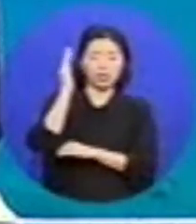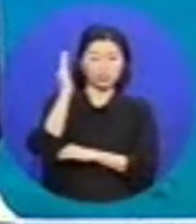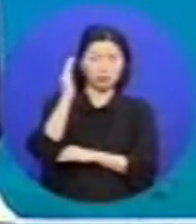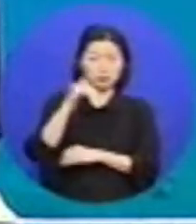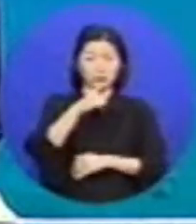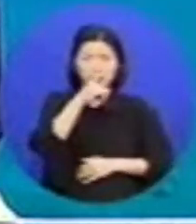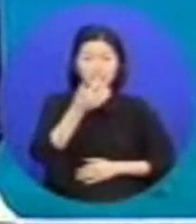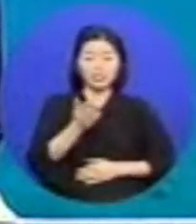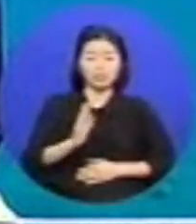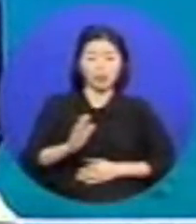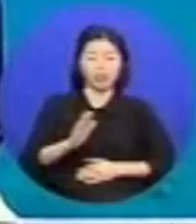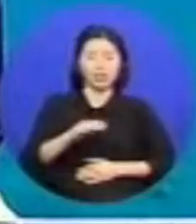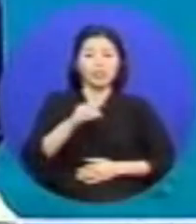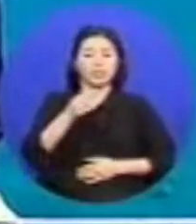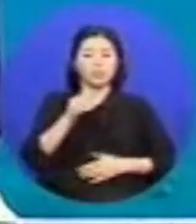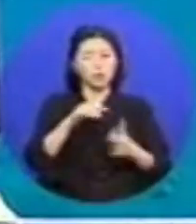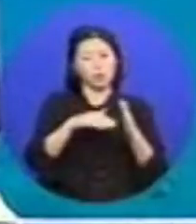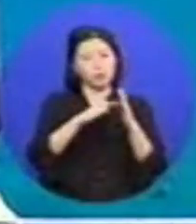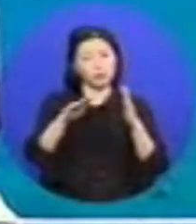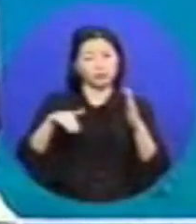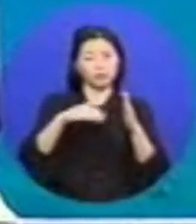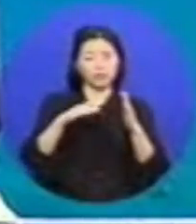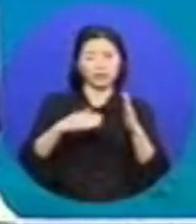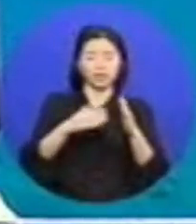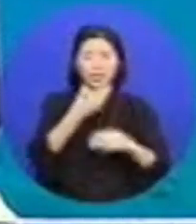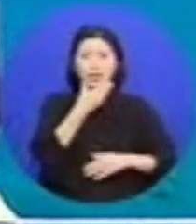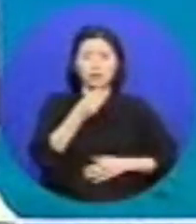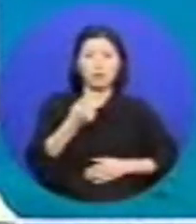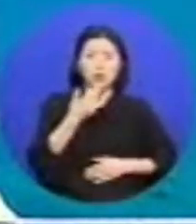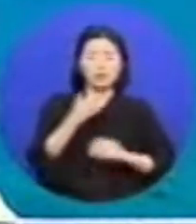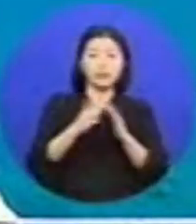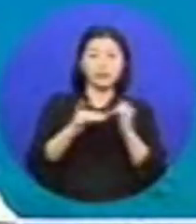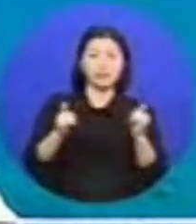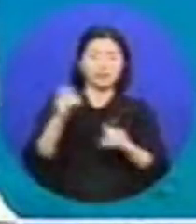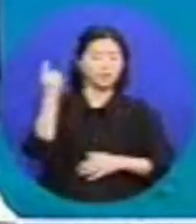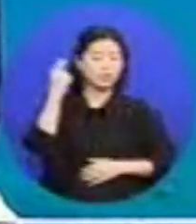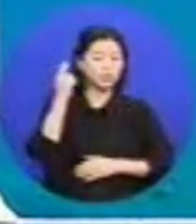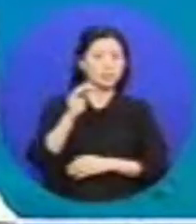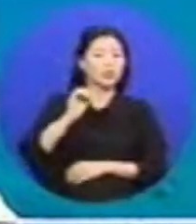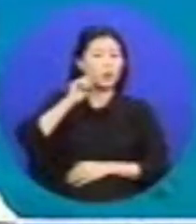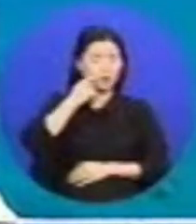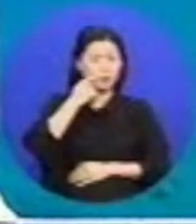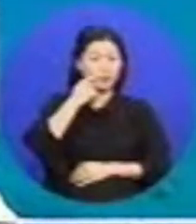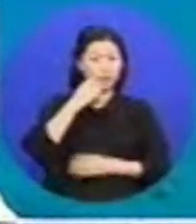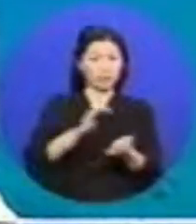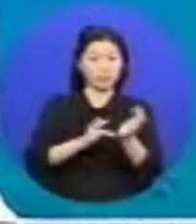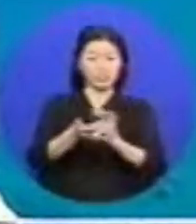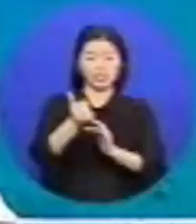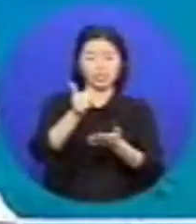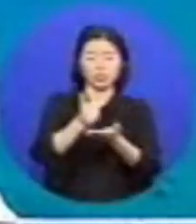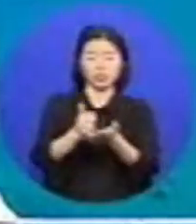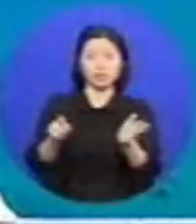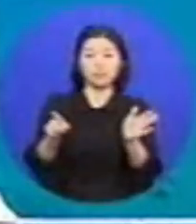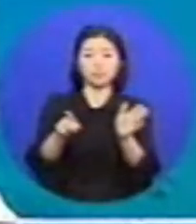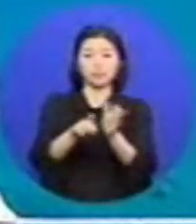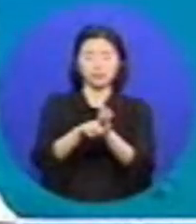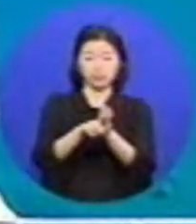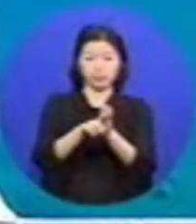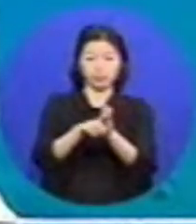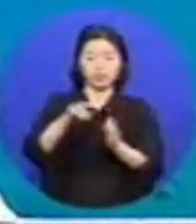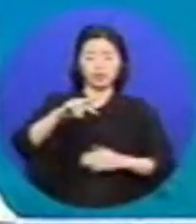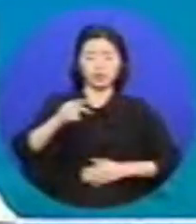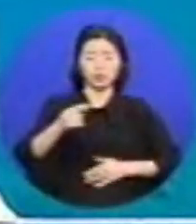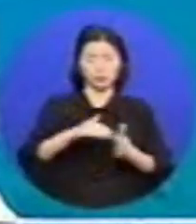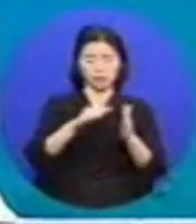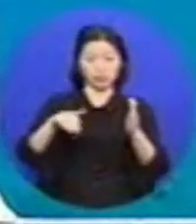말씀 듣기가 너무 괴롭다 하는 거죠. 예수를 믿어도 가정생활에 어려움을 겪는